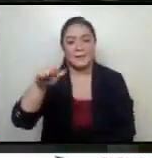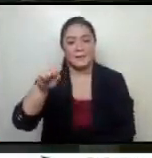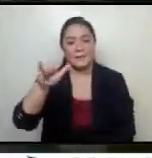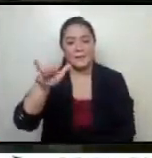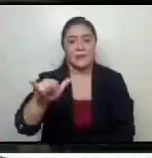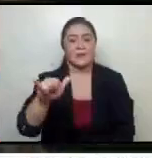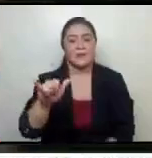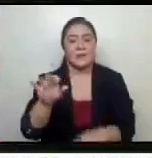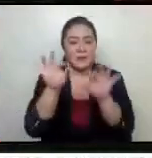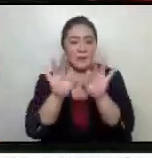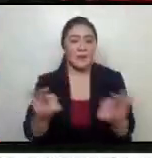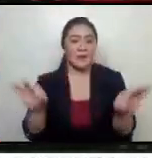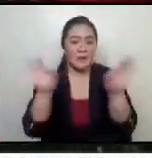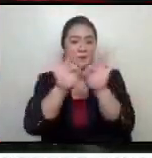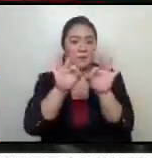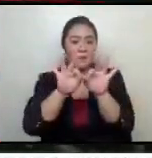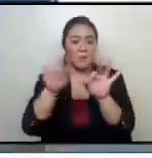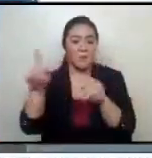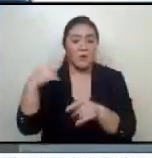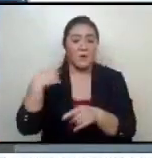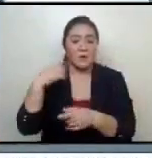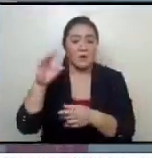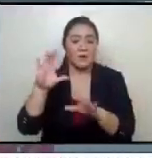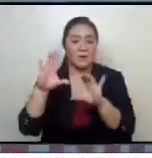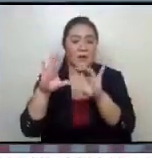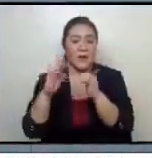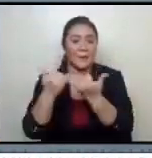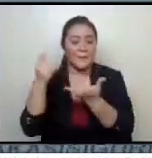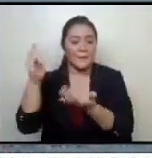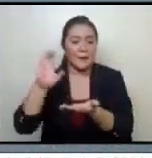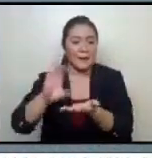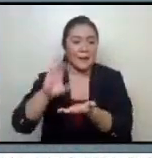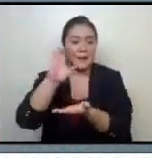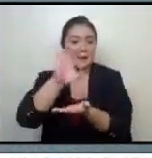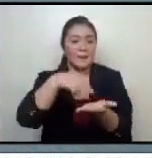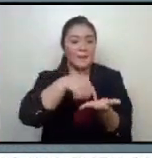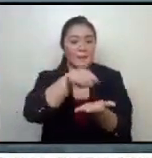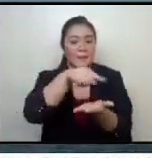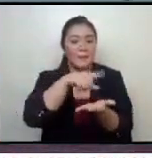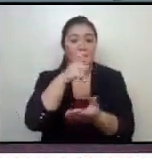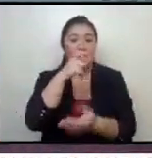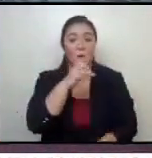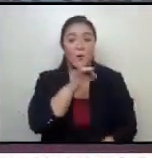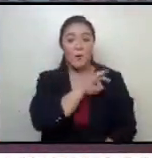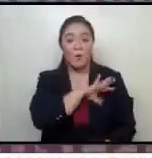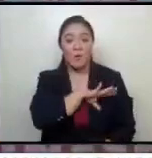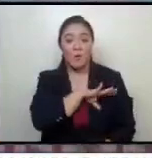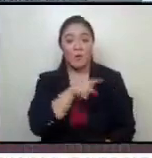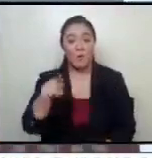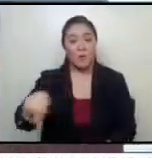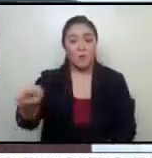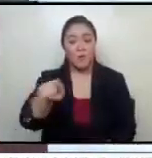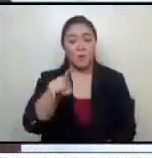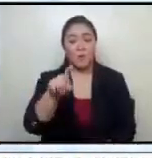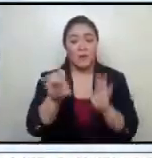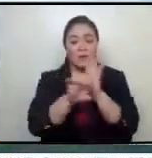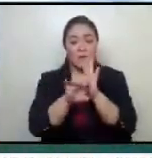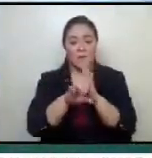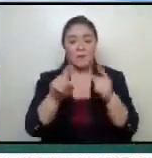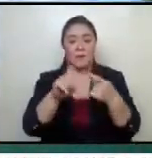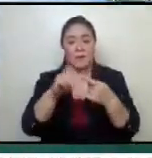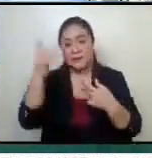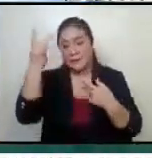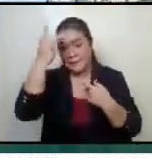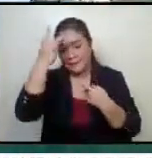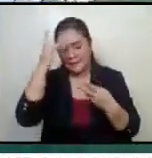paghuhulog ng mga employers dahil dito nagmumula ang mga benepisyo ng mga empleyado tulad ng sickness at maternity benefits. Kapag